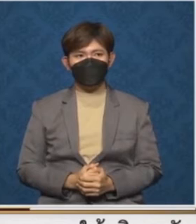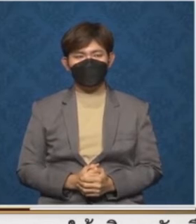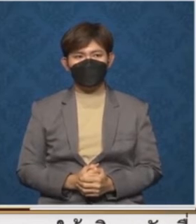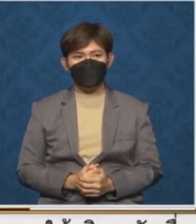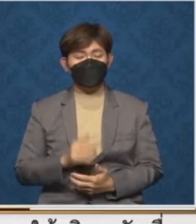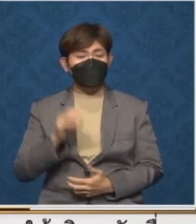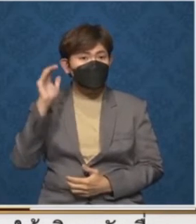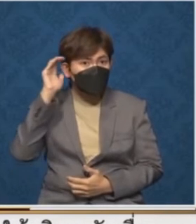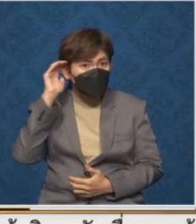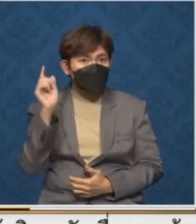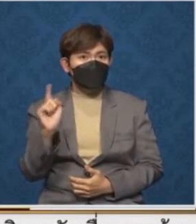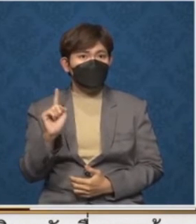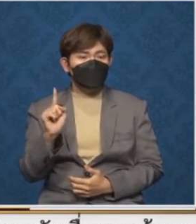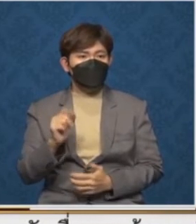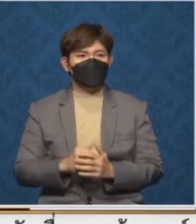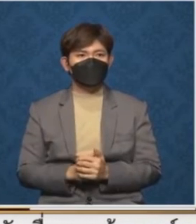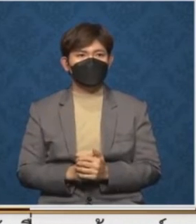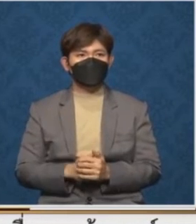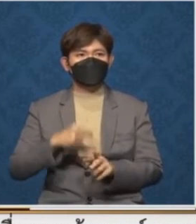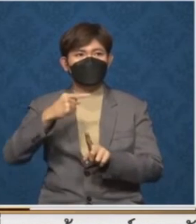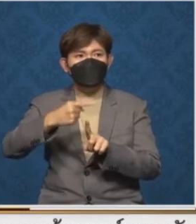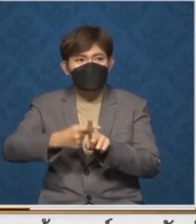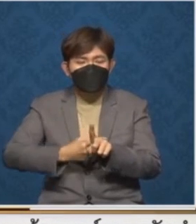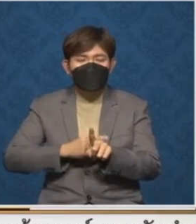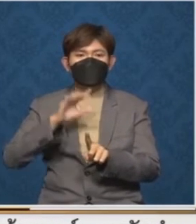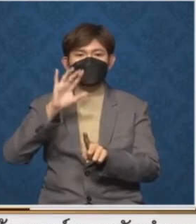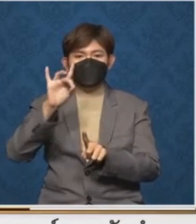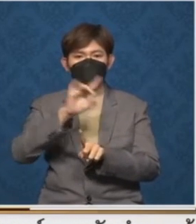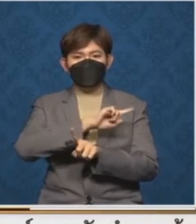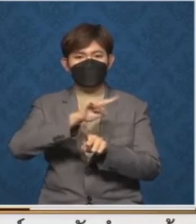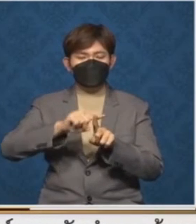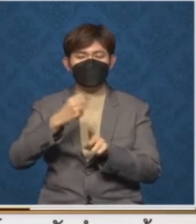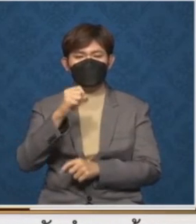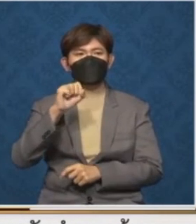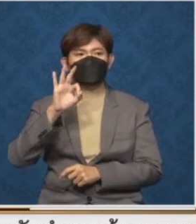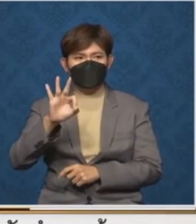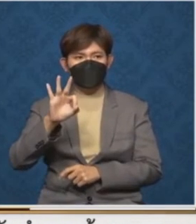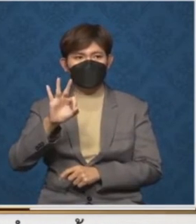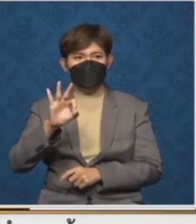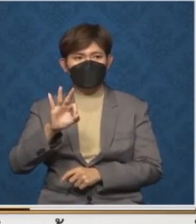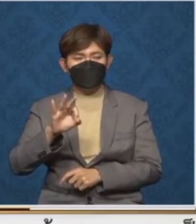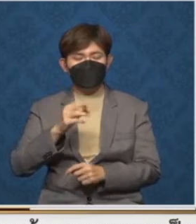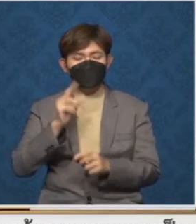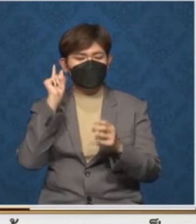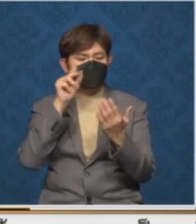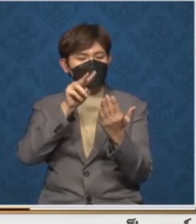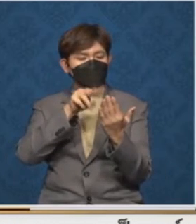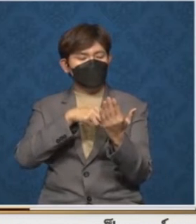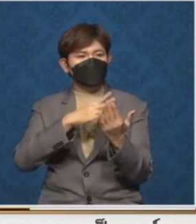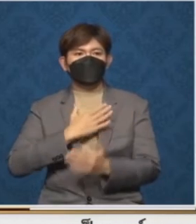อย่นี้นะครับมีการณภิปายในห้องนี้นะายกบอก ผมไมได้พูดท่ไปดูข่าวต่อไปฮ